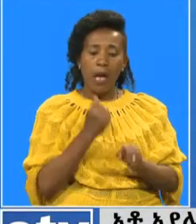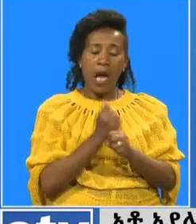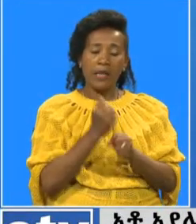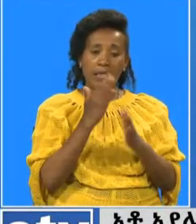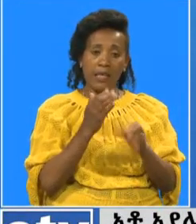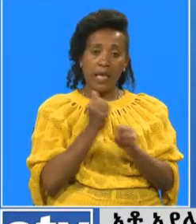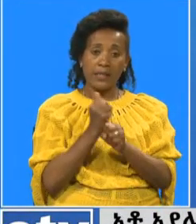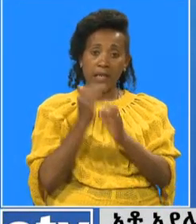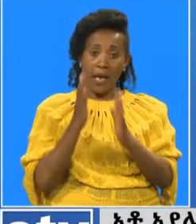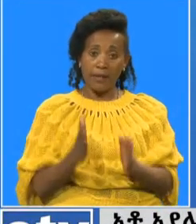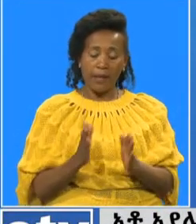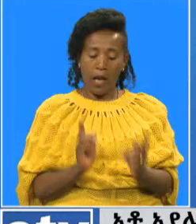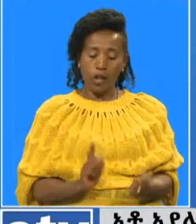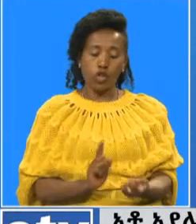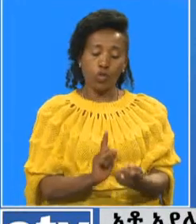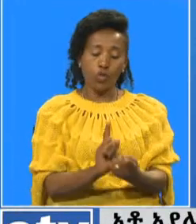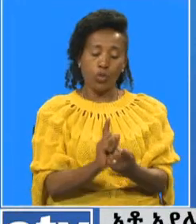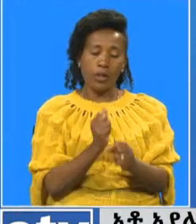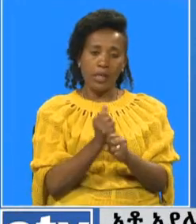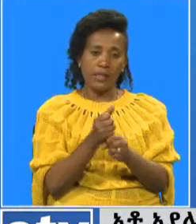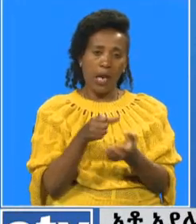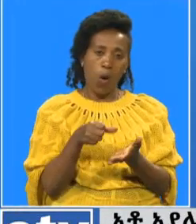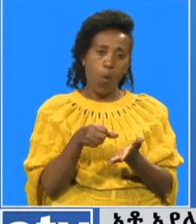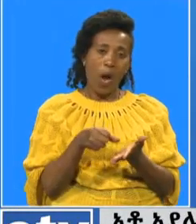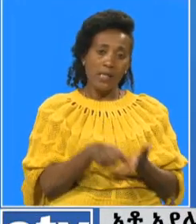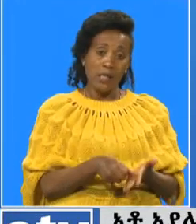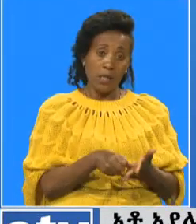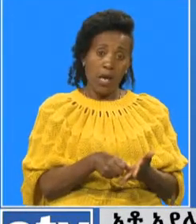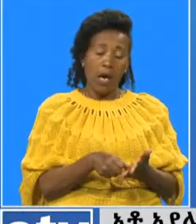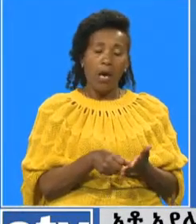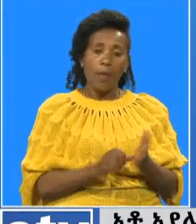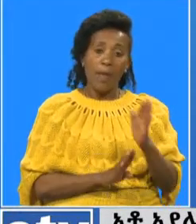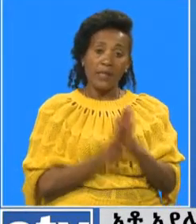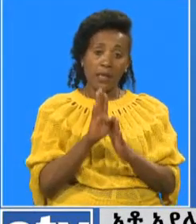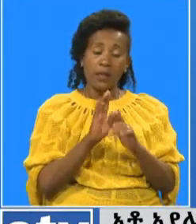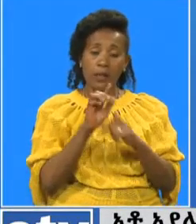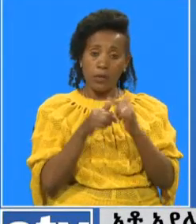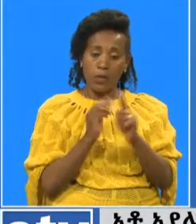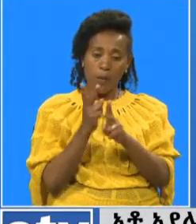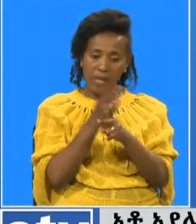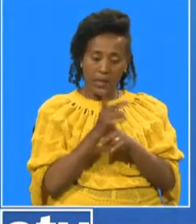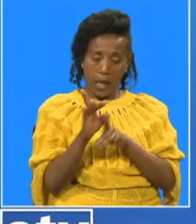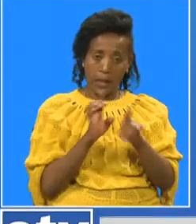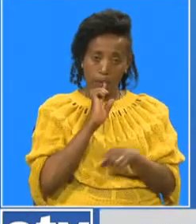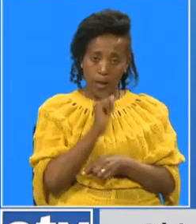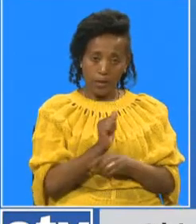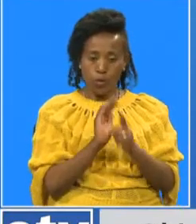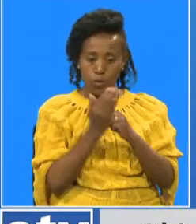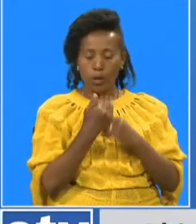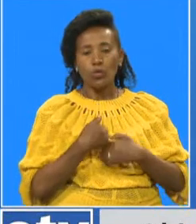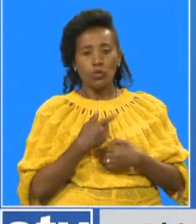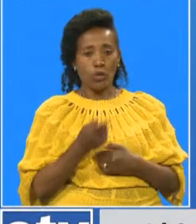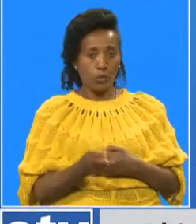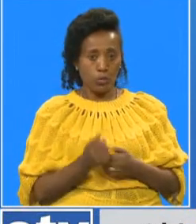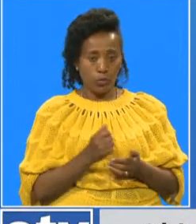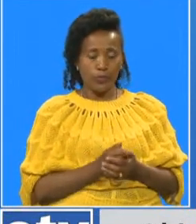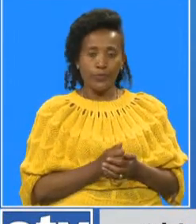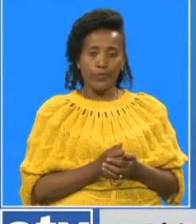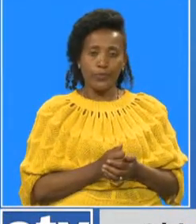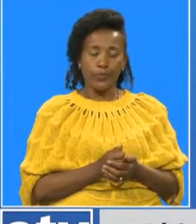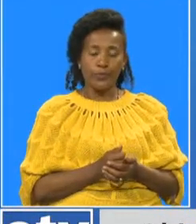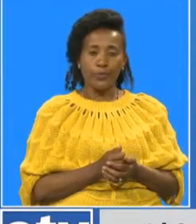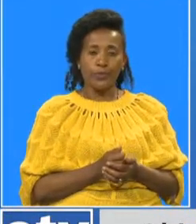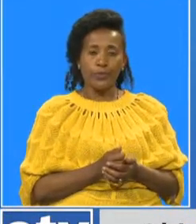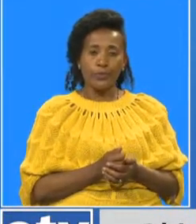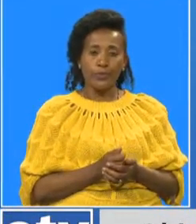የአሰሪና የሰራተኛ ግንኙነቱ የስራ ዋስትናን በማሳጣት ሂደት ላይ እንዳይሆን ጥንቃቄ ማድረግ ሁኔታዎች አሉ።